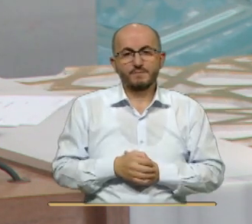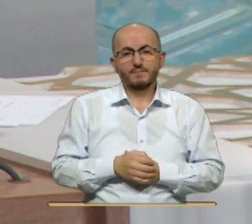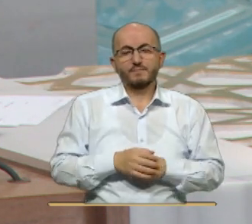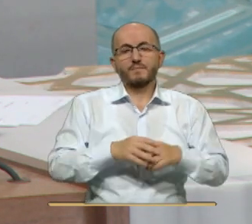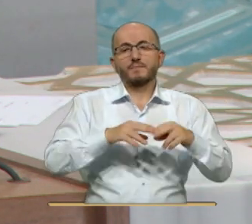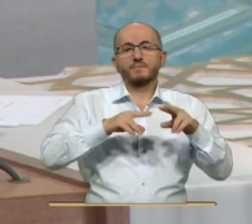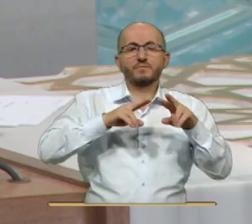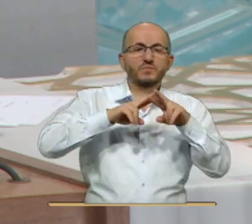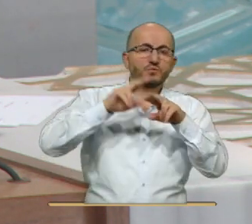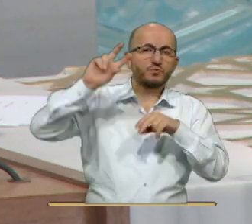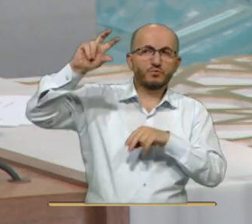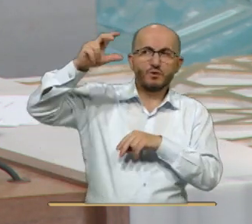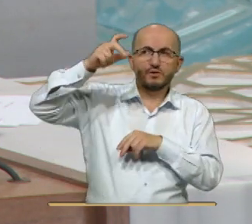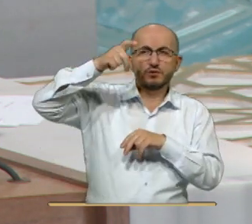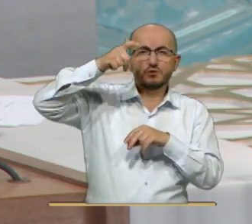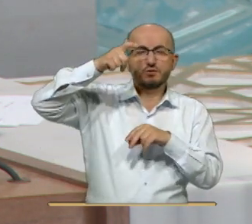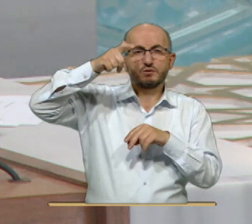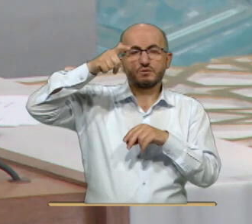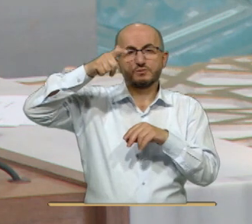Gezegen güneşe boğulur.